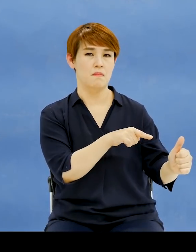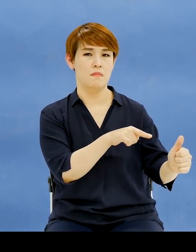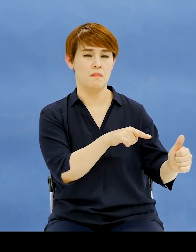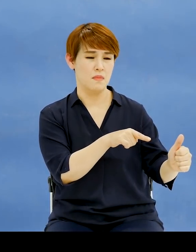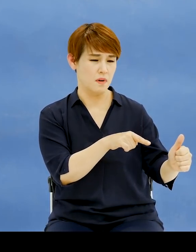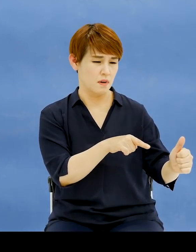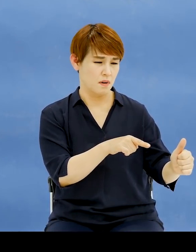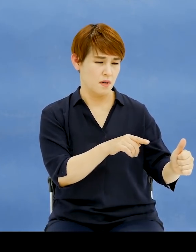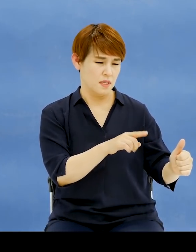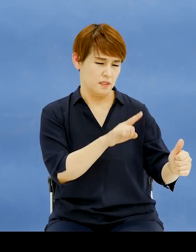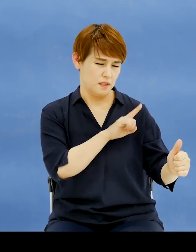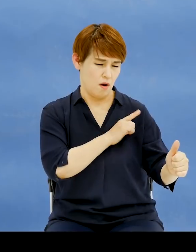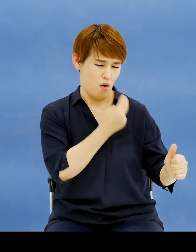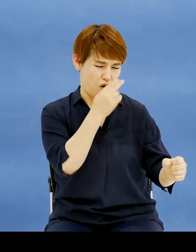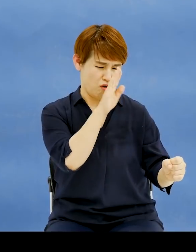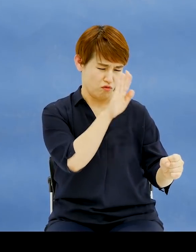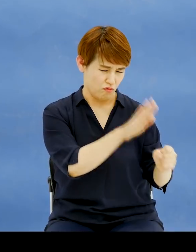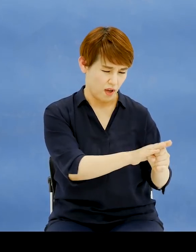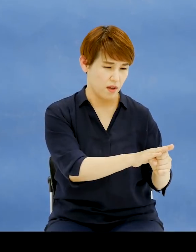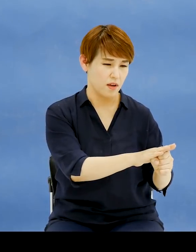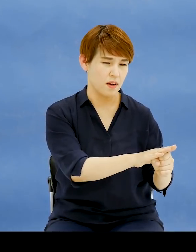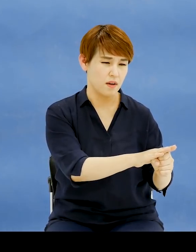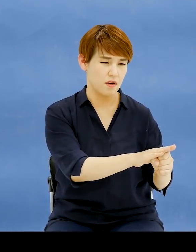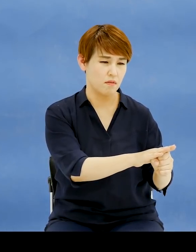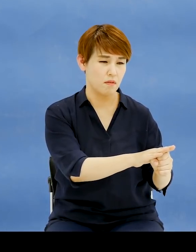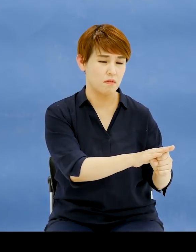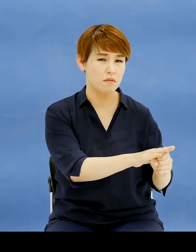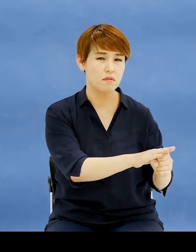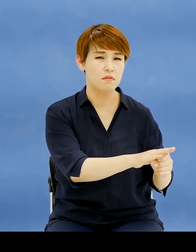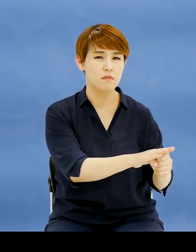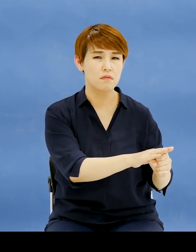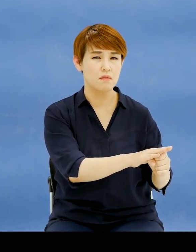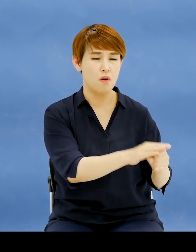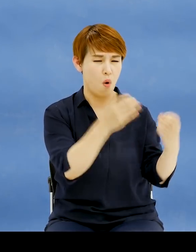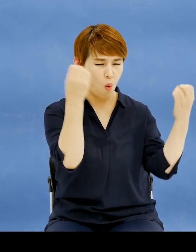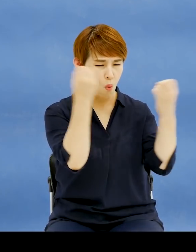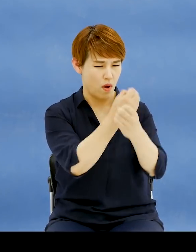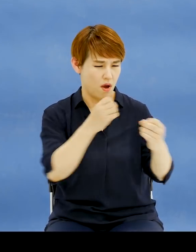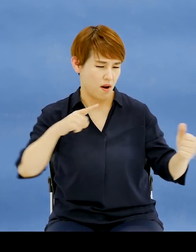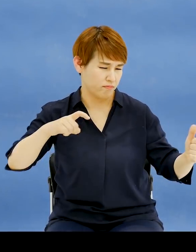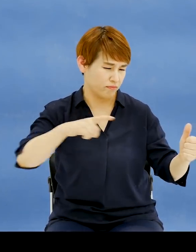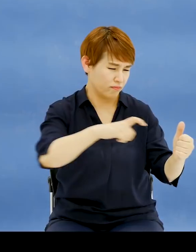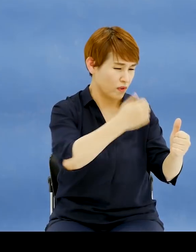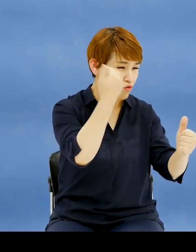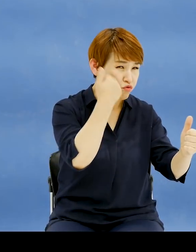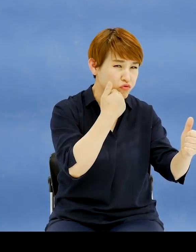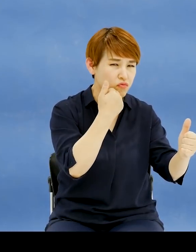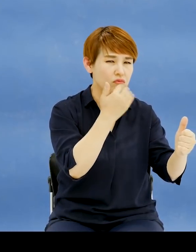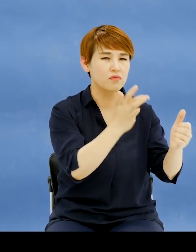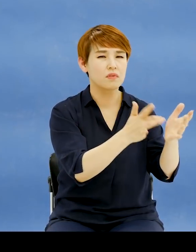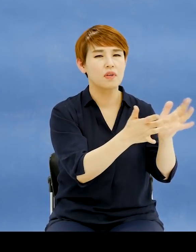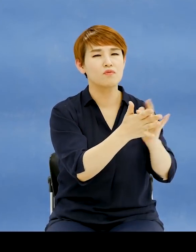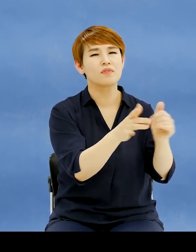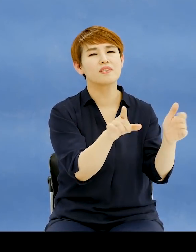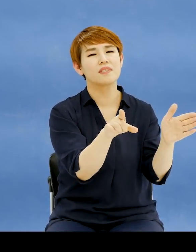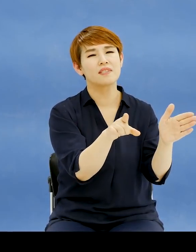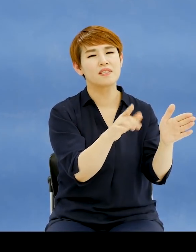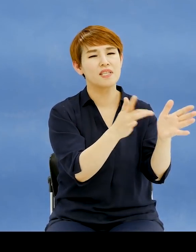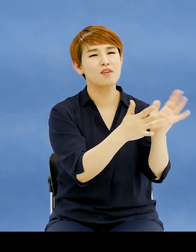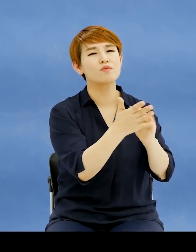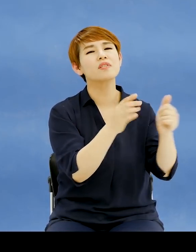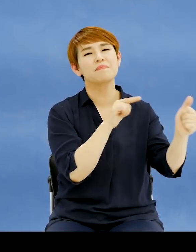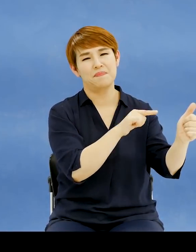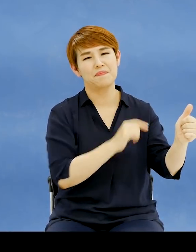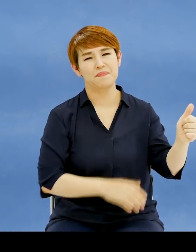이 세상에서 가장 억울했던 가장 아무것도 안 했는데 모함 받았던 사람이 누군지 알아요.